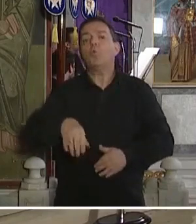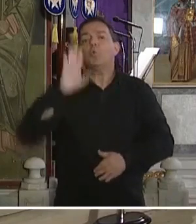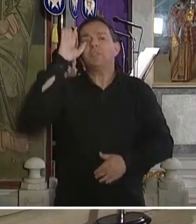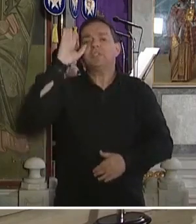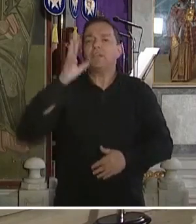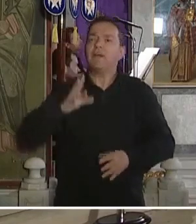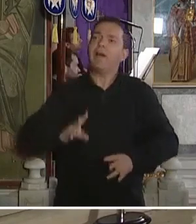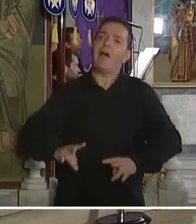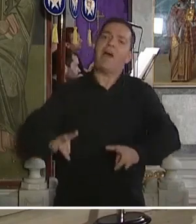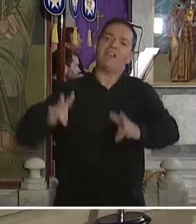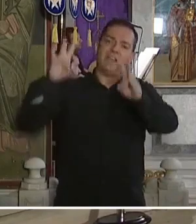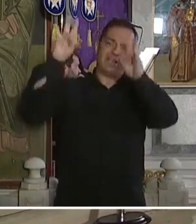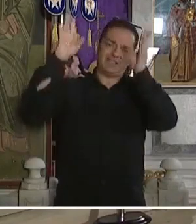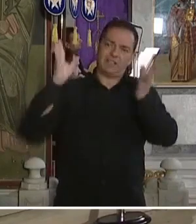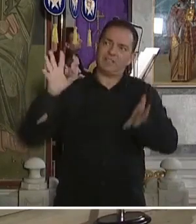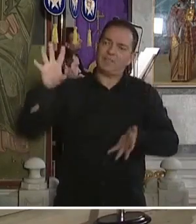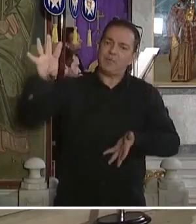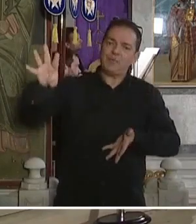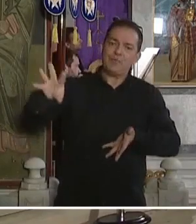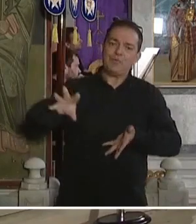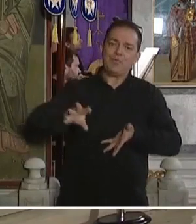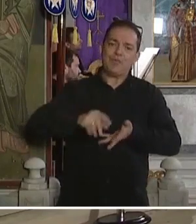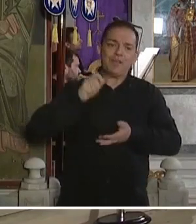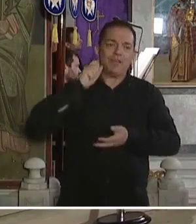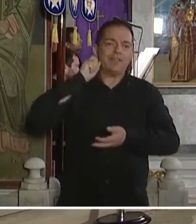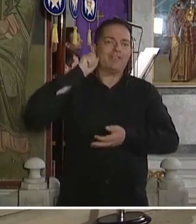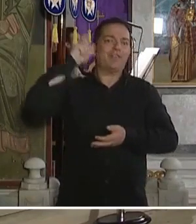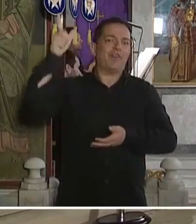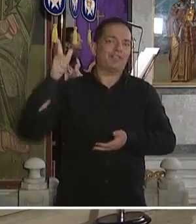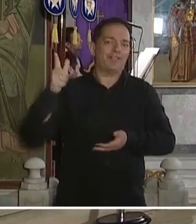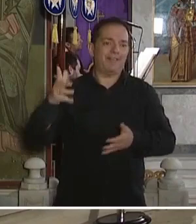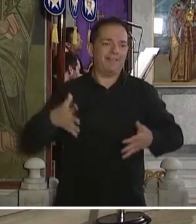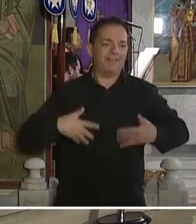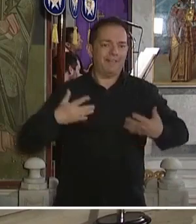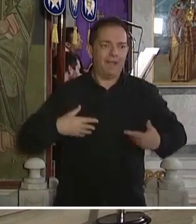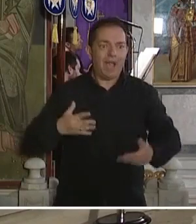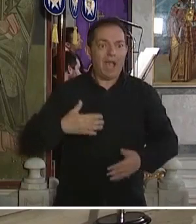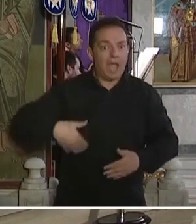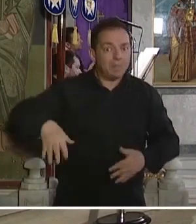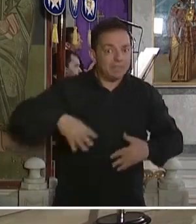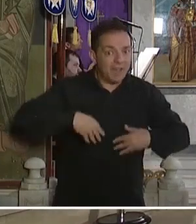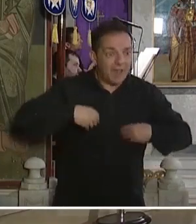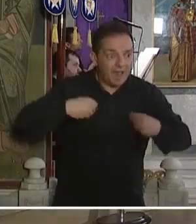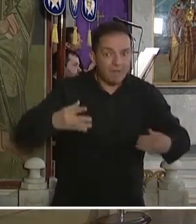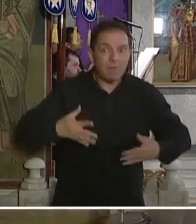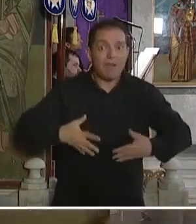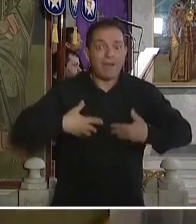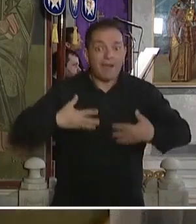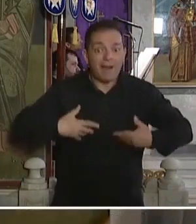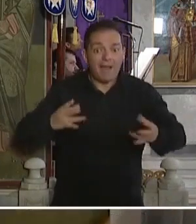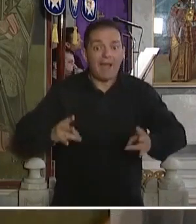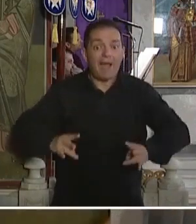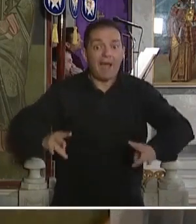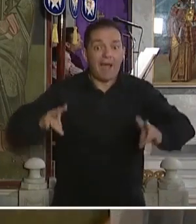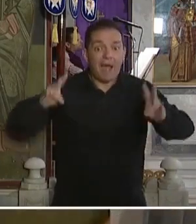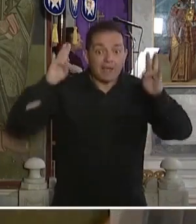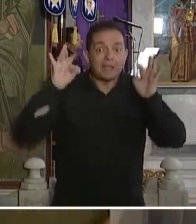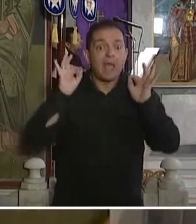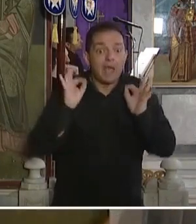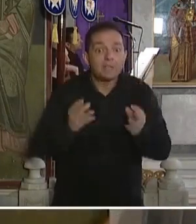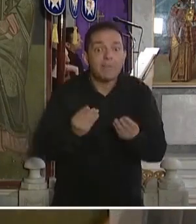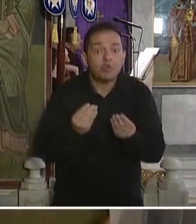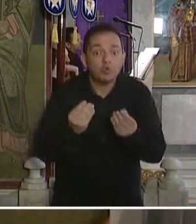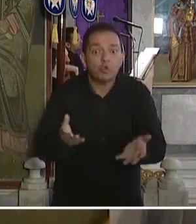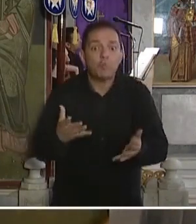την Ανάσταση. Εγώ θέλω να ευχηθώ να ζήσουμε όλοι τη χαρά της Αναστάσεως. Έτσι την ζούμε τη